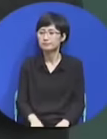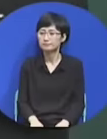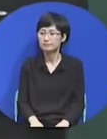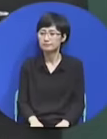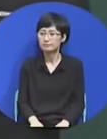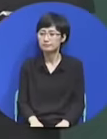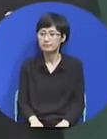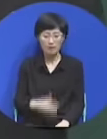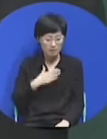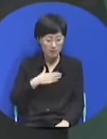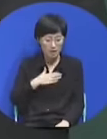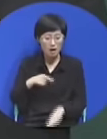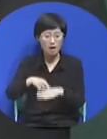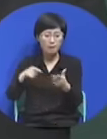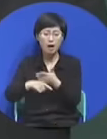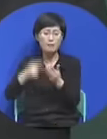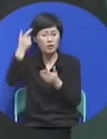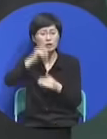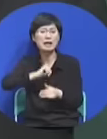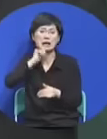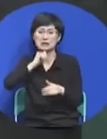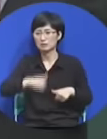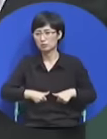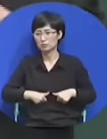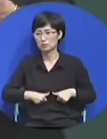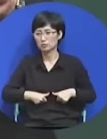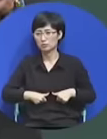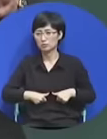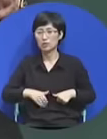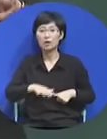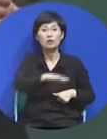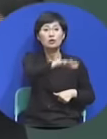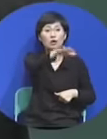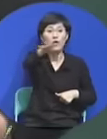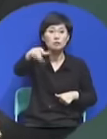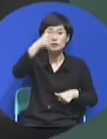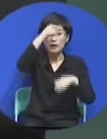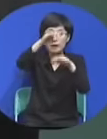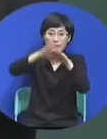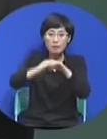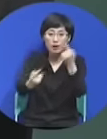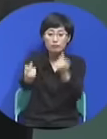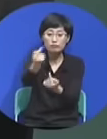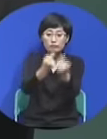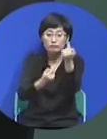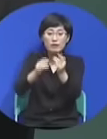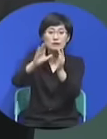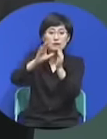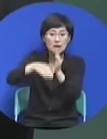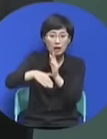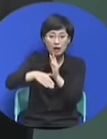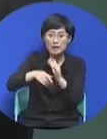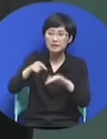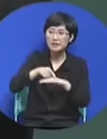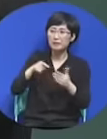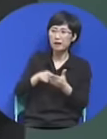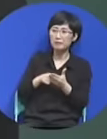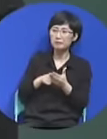이스라엘人自以为自己过得很富足很富裕，但是耶稣却说虚心的哀痛的人有福. 그것부터 먼저 얘기했어요. 先说明了这个. 여러분 여기 올 예배 드릴 때마다 정말 가난한 심령이라 해야